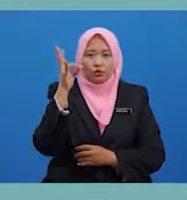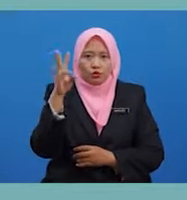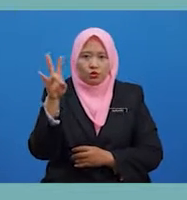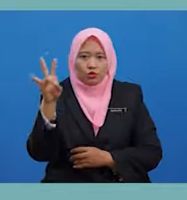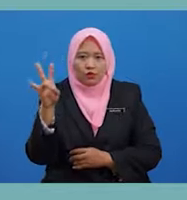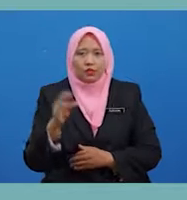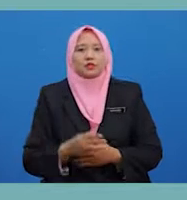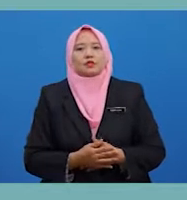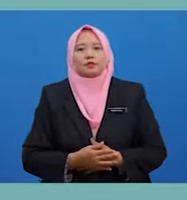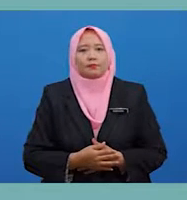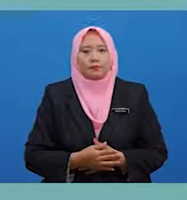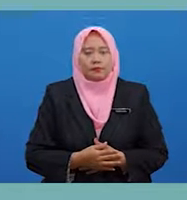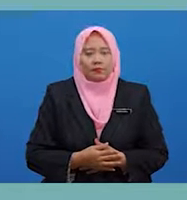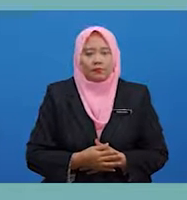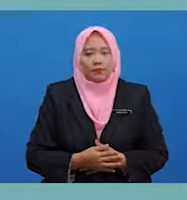356,300 orang.